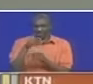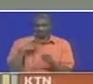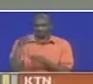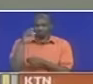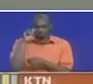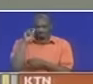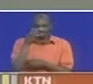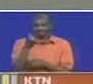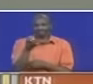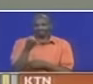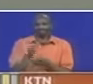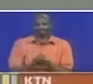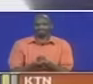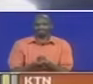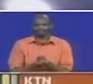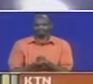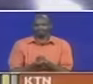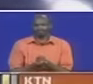Mombasa.